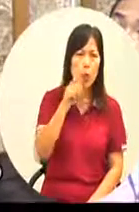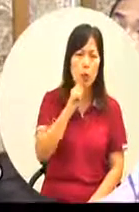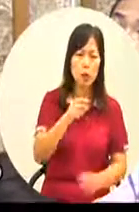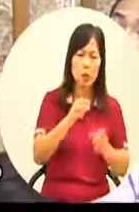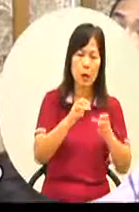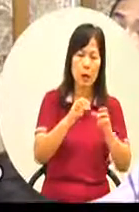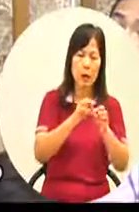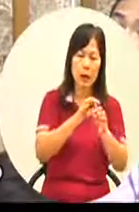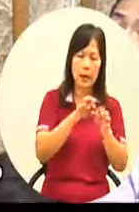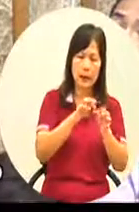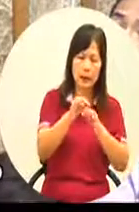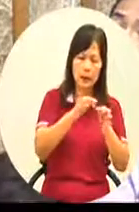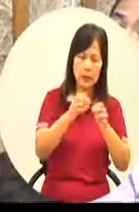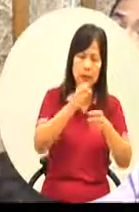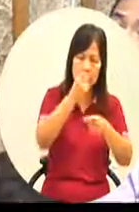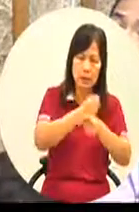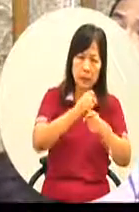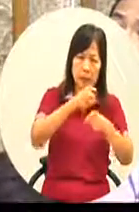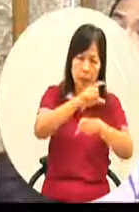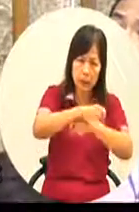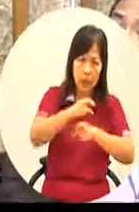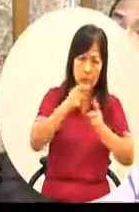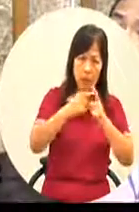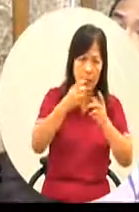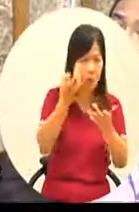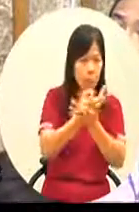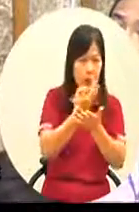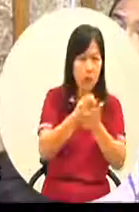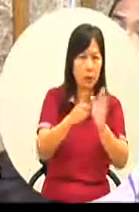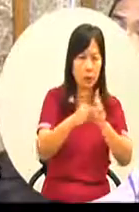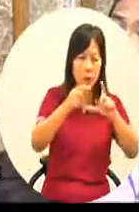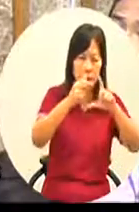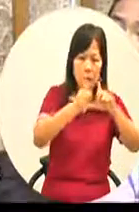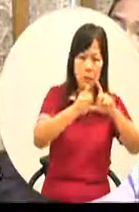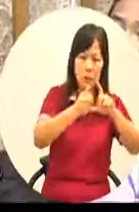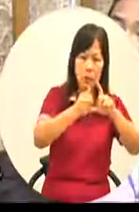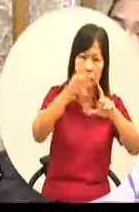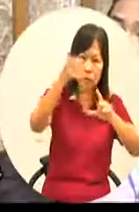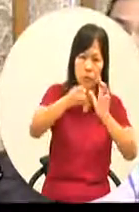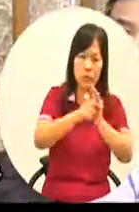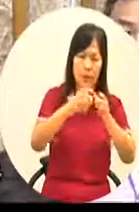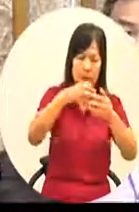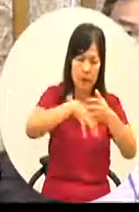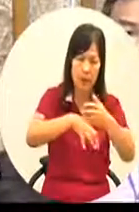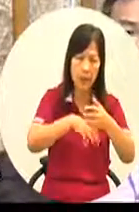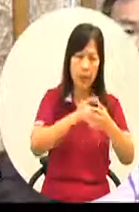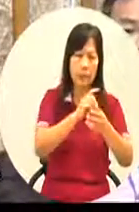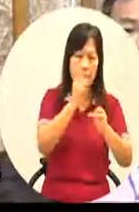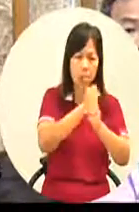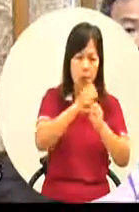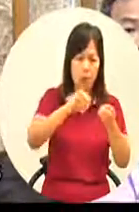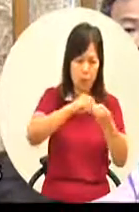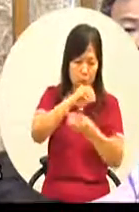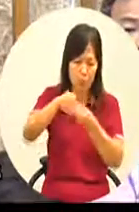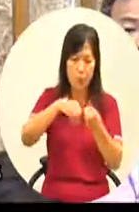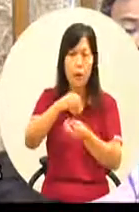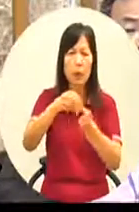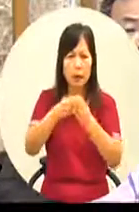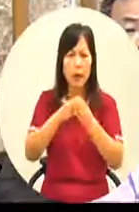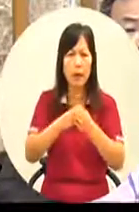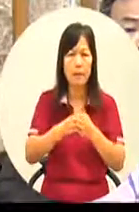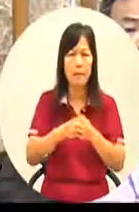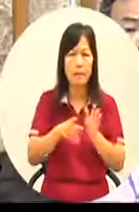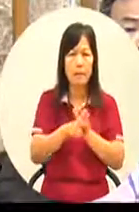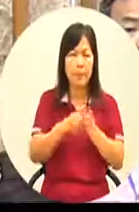科的人力不足，我想应该区长吼，应该是不是把内部吼做一个业务调整，吼，让他